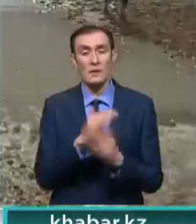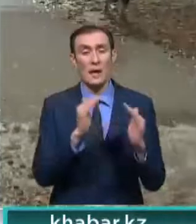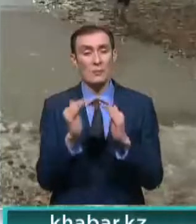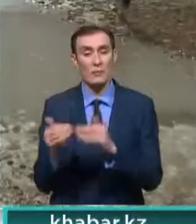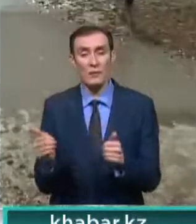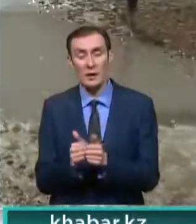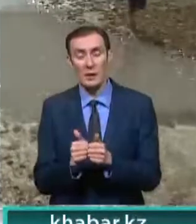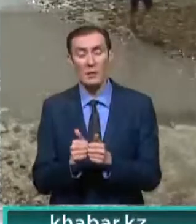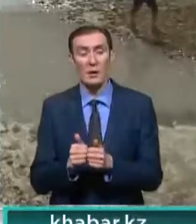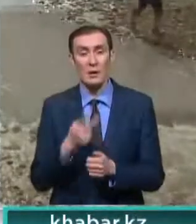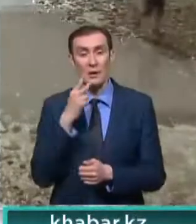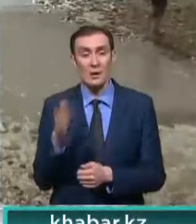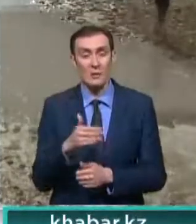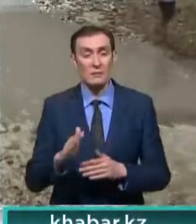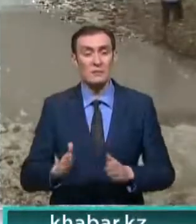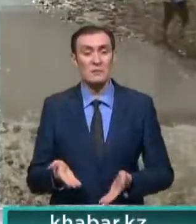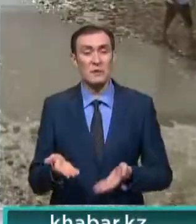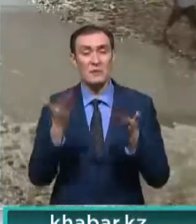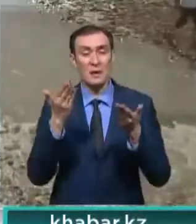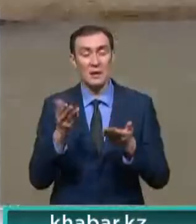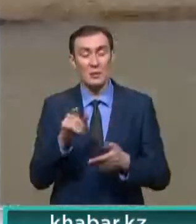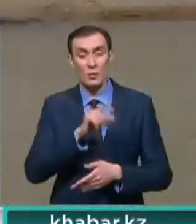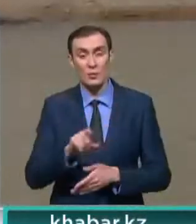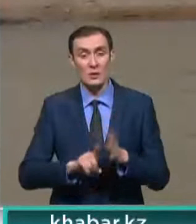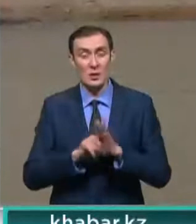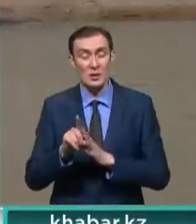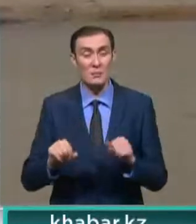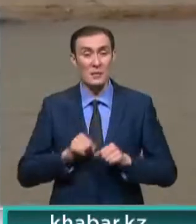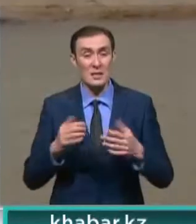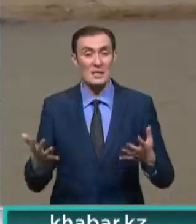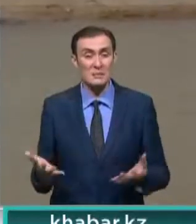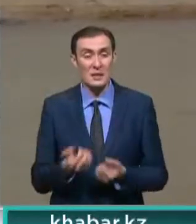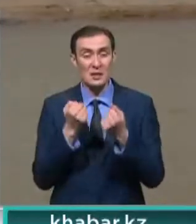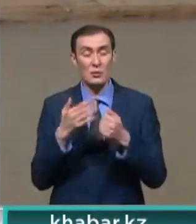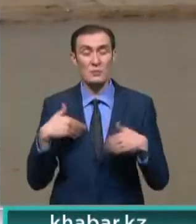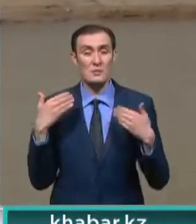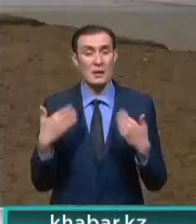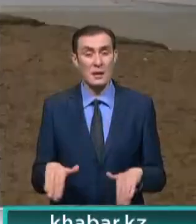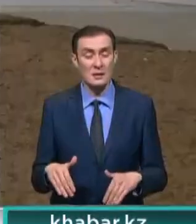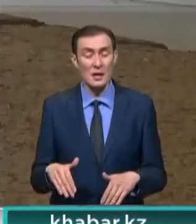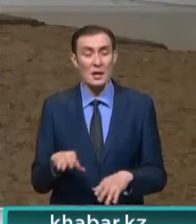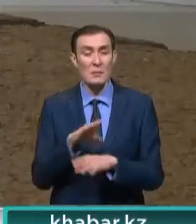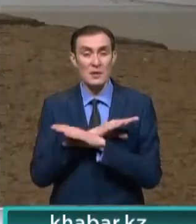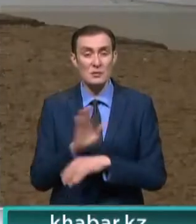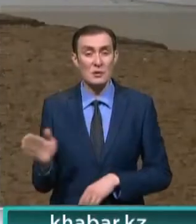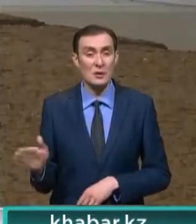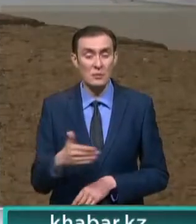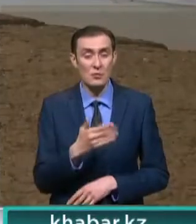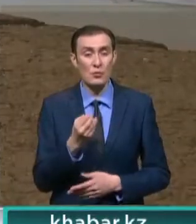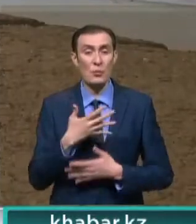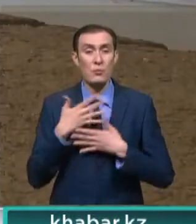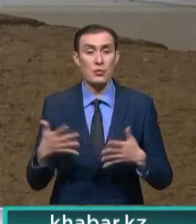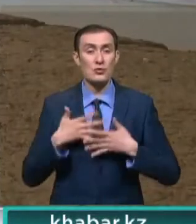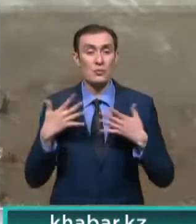домов. Одна за другой рыба всплывала наверх. Горожане даже пытались спасать ее, но бесполезно. Погибших особей становилось